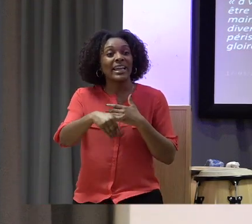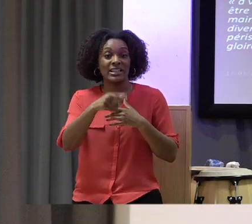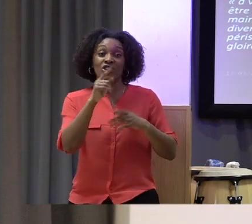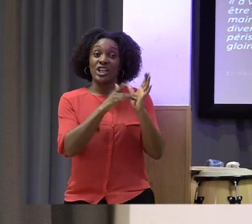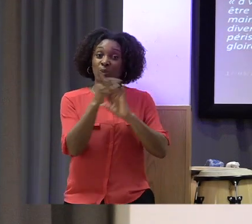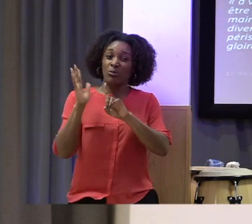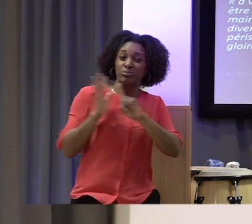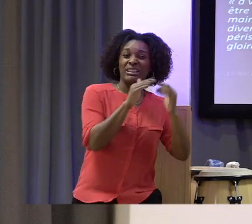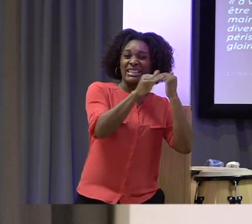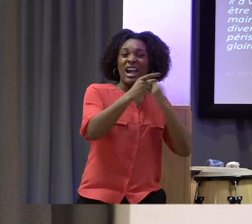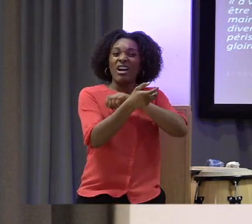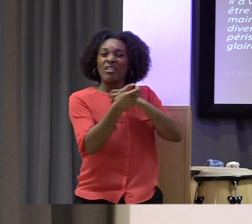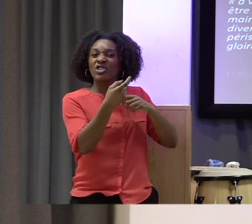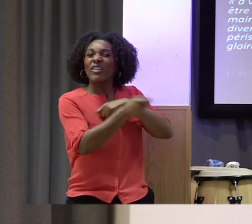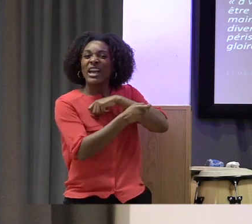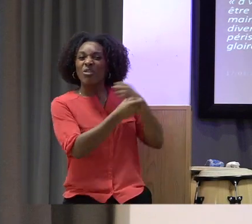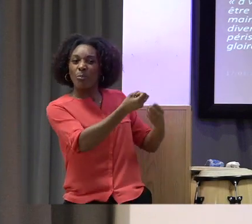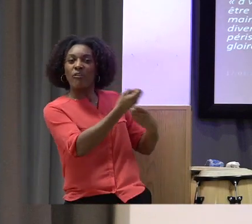de Jésus?